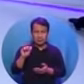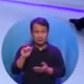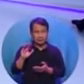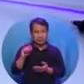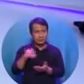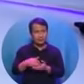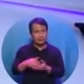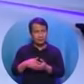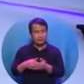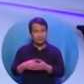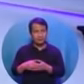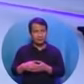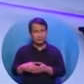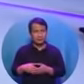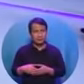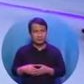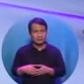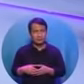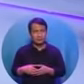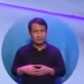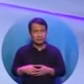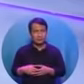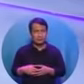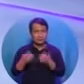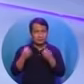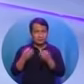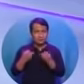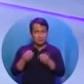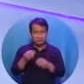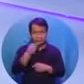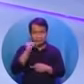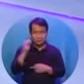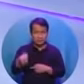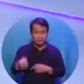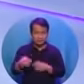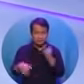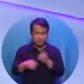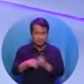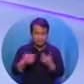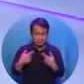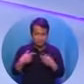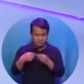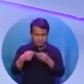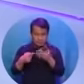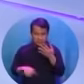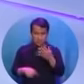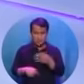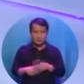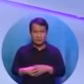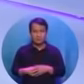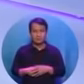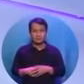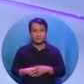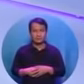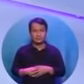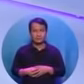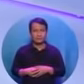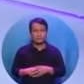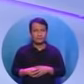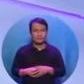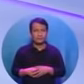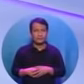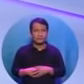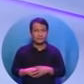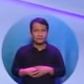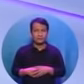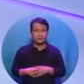Ah, alam ko na. Marami kang in-order sa amin. Ay, meron kang in-order na... Ano ba yung bag na sinasabi sa likod?